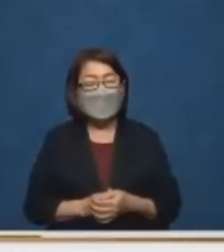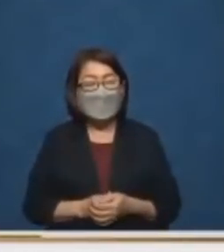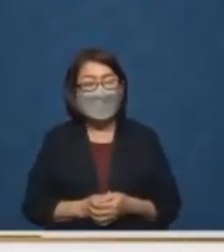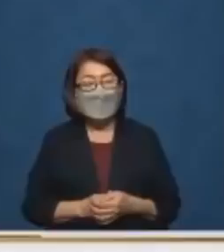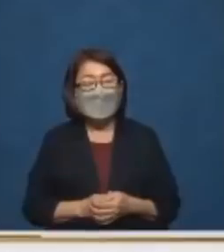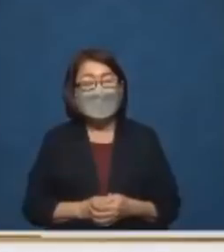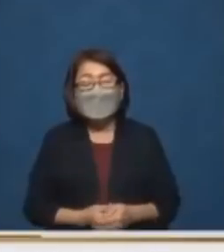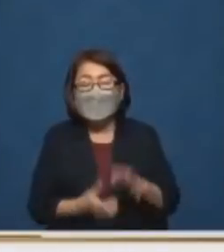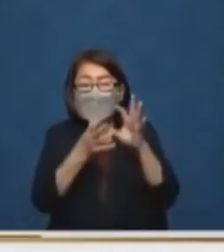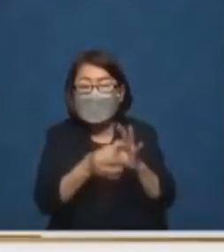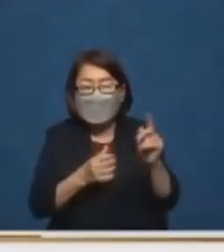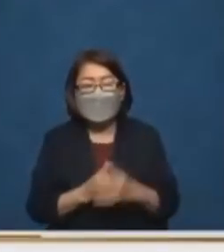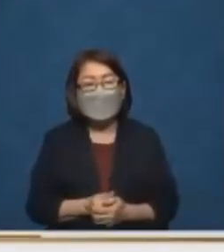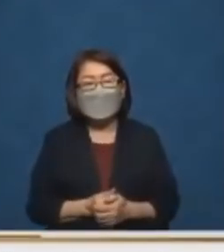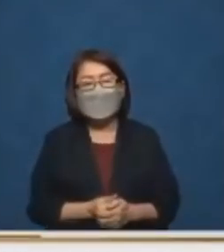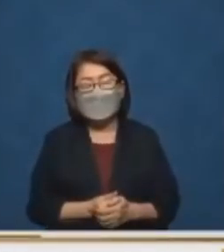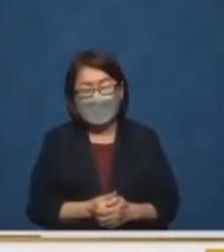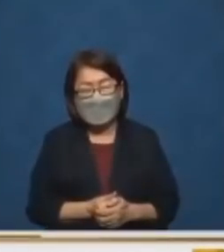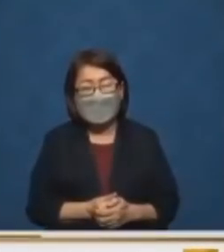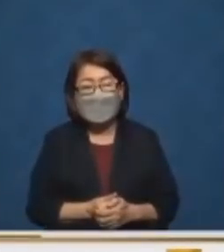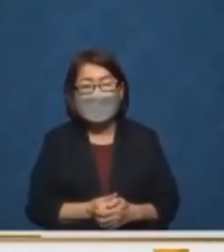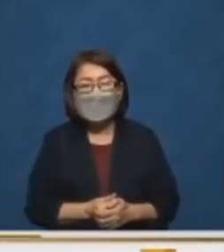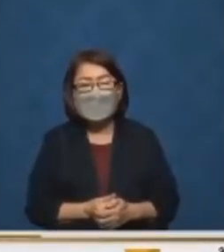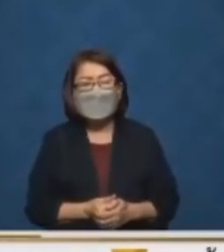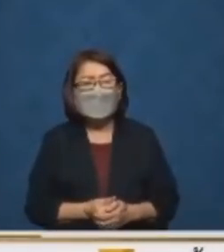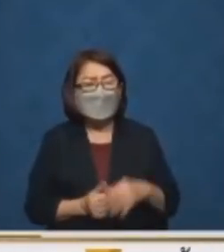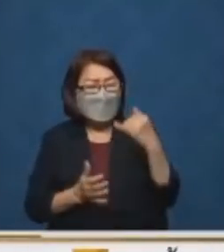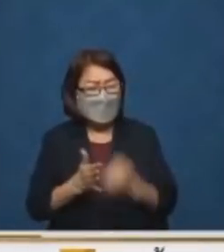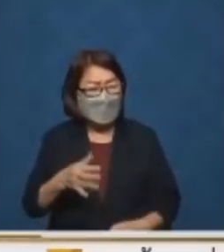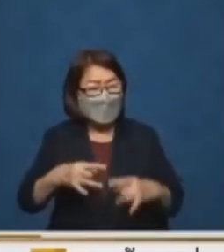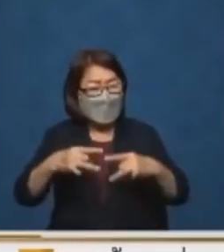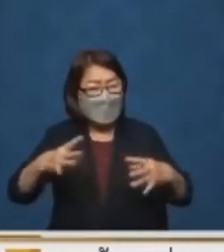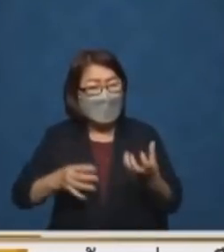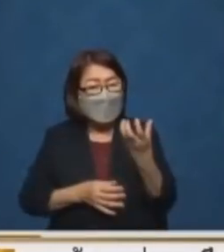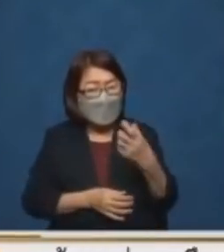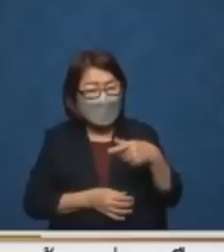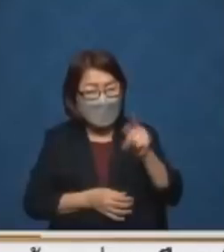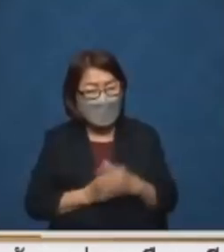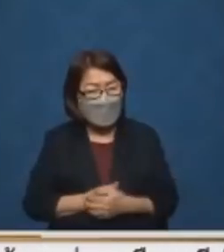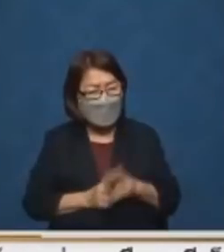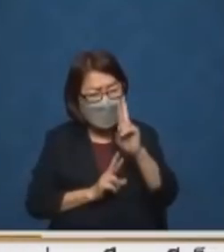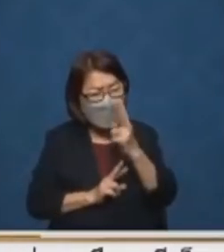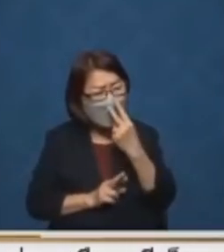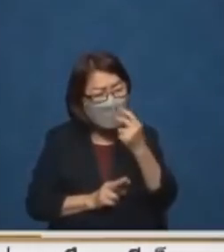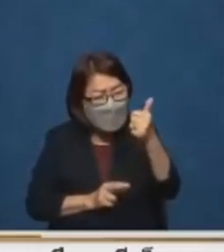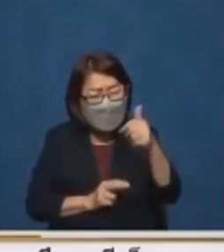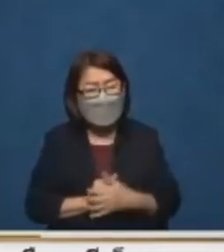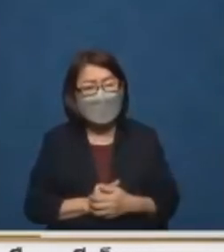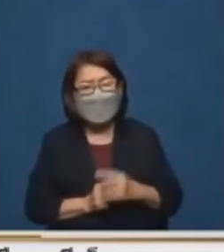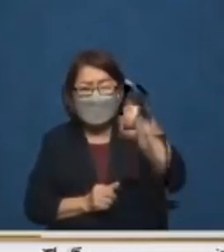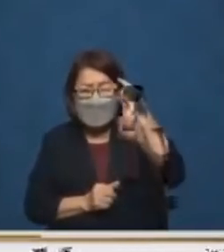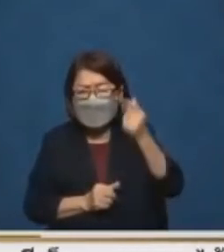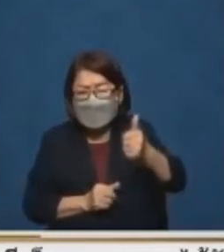เป็นการกระทำในลกษณะภกขาดตัดตอน ขาดกนแงผประโยชน์ไม่ละมระวังไม่รอบครอบการทำ